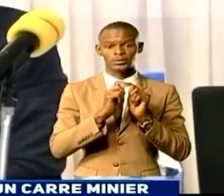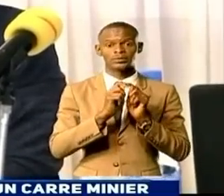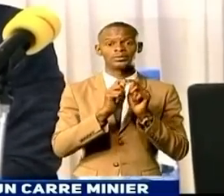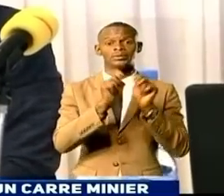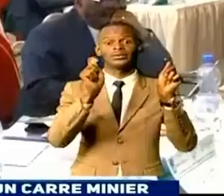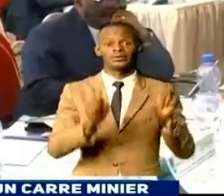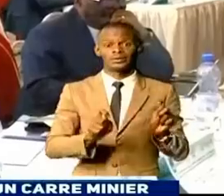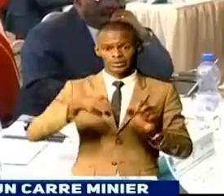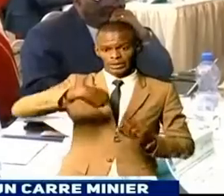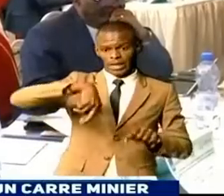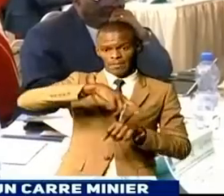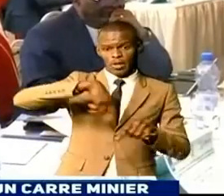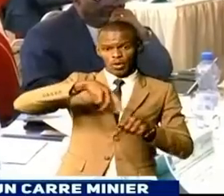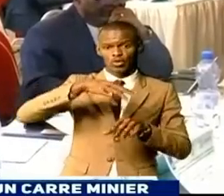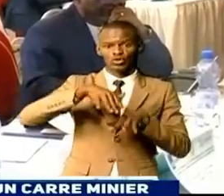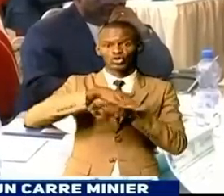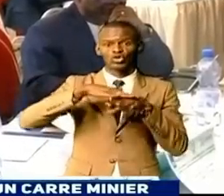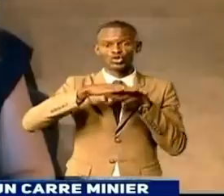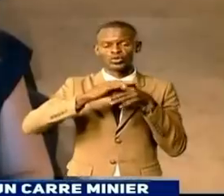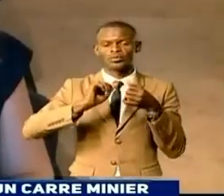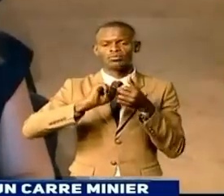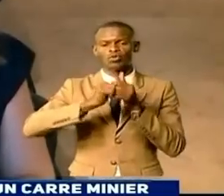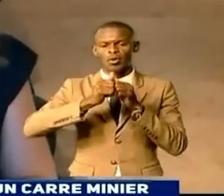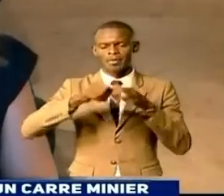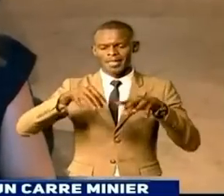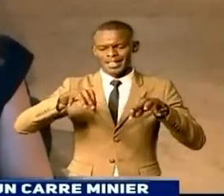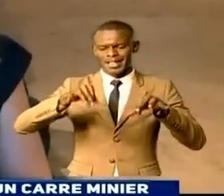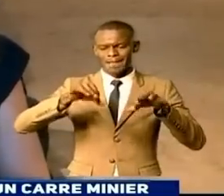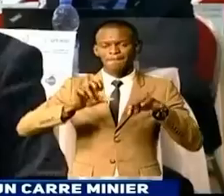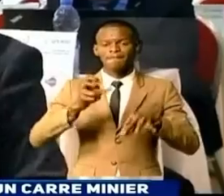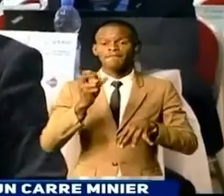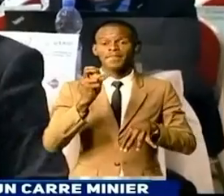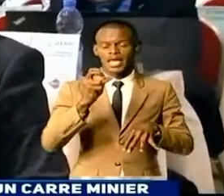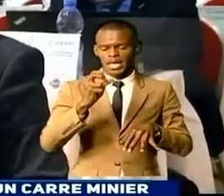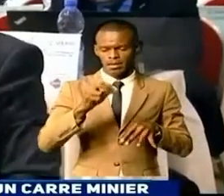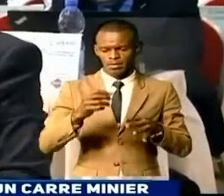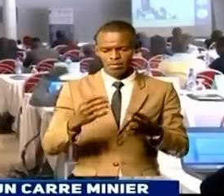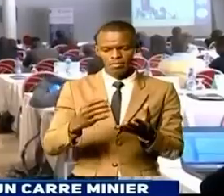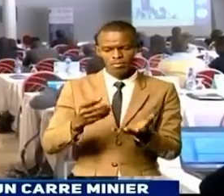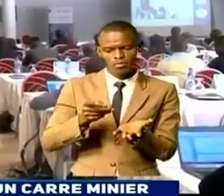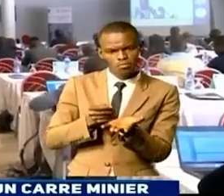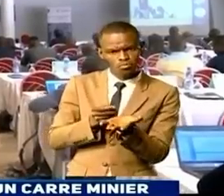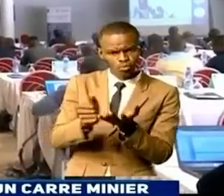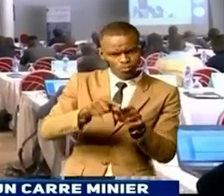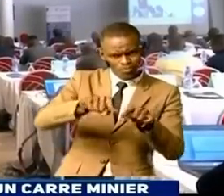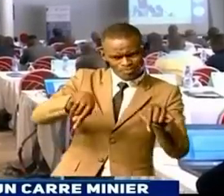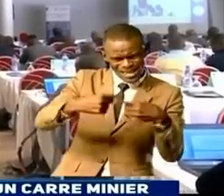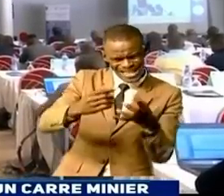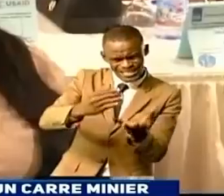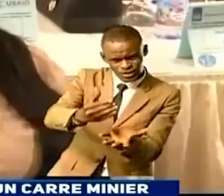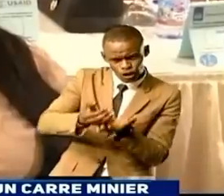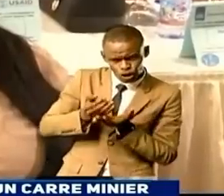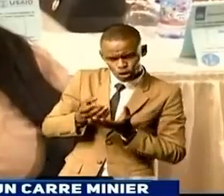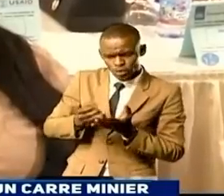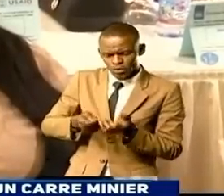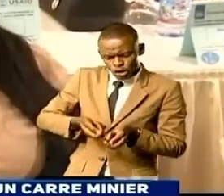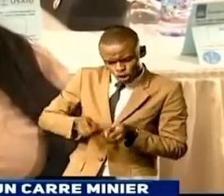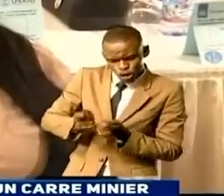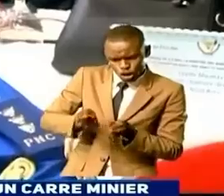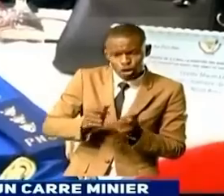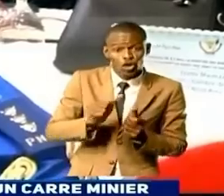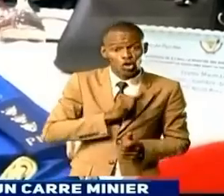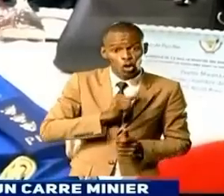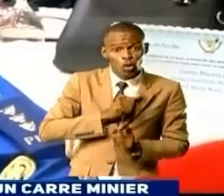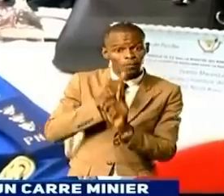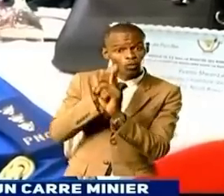a pris une part active à l'organisation de ces assises, a par son directeur général, Jean-Félix Moupandé, explicité la procédure